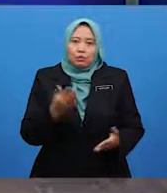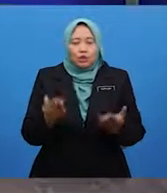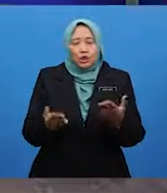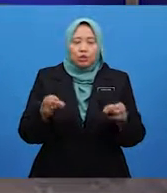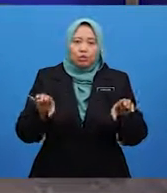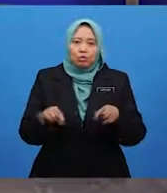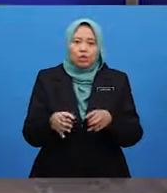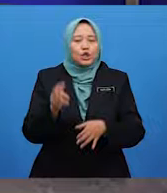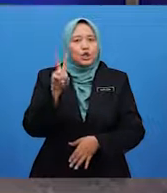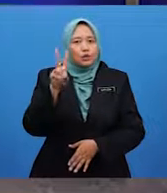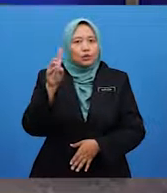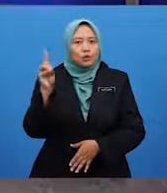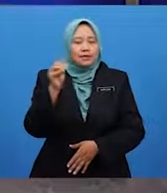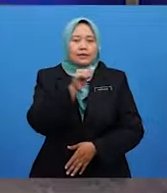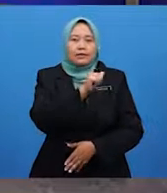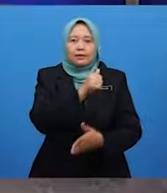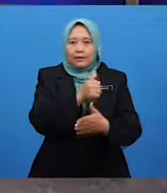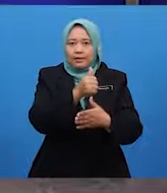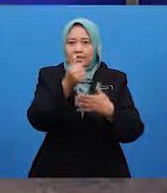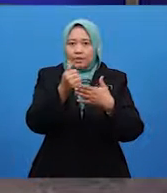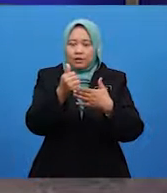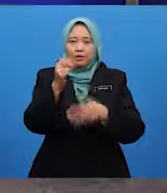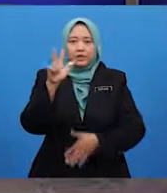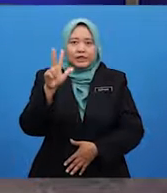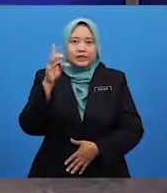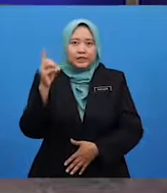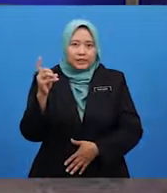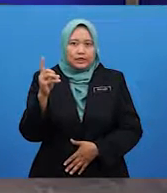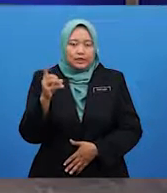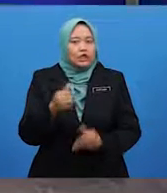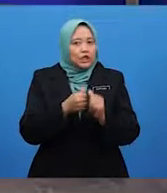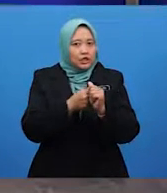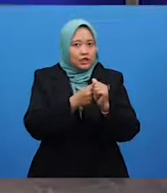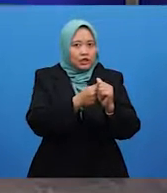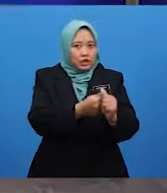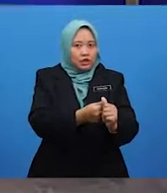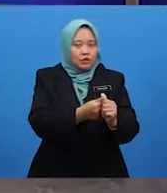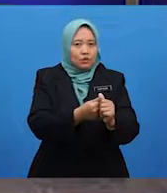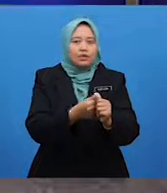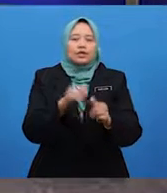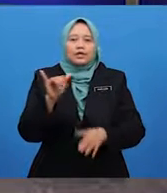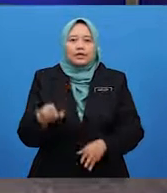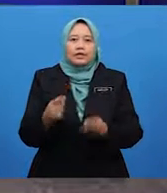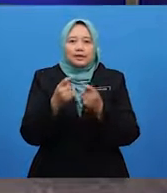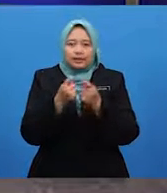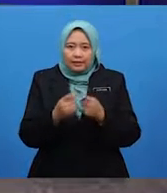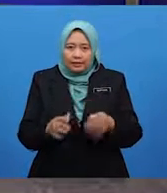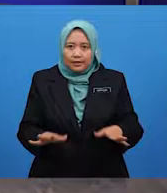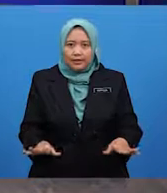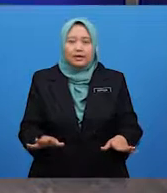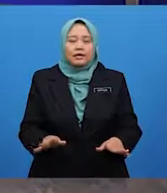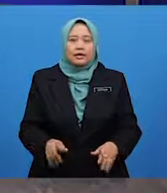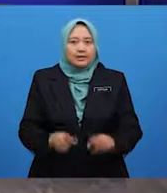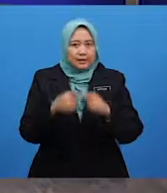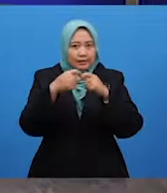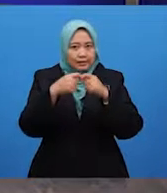2D, atau 3 dimensi, 3D, mengikut spesifikasi yang telah ditetapkan. Ya, betul